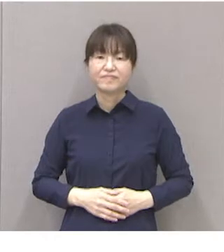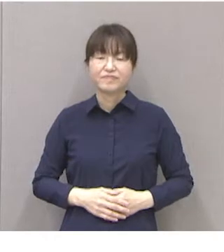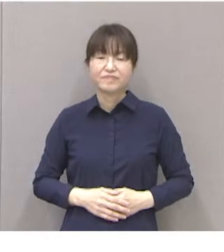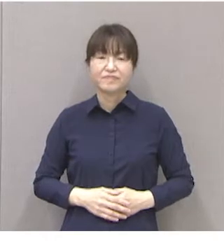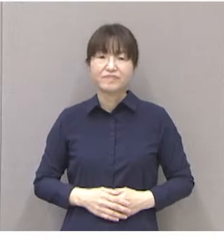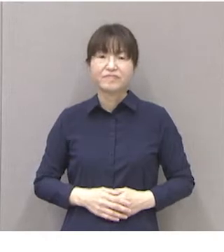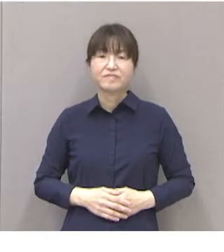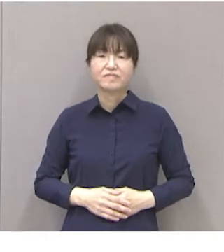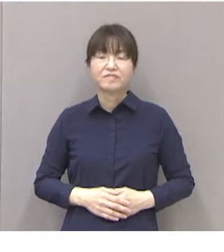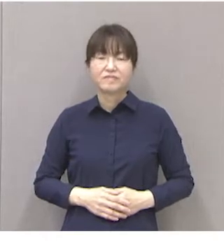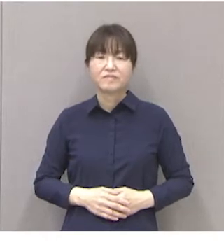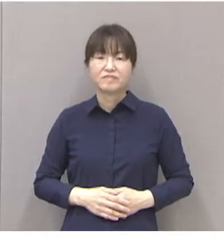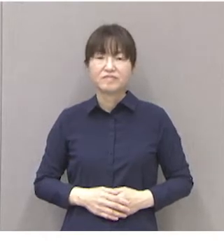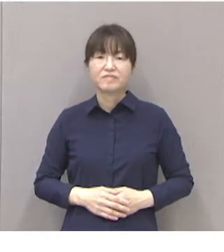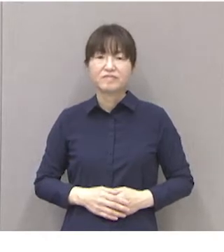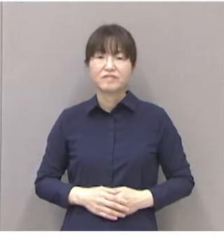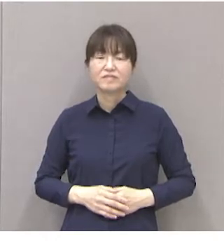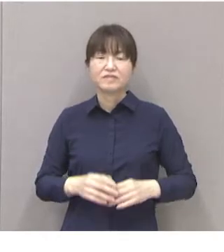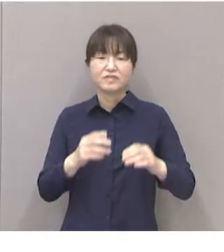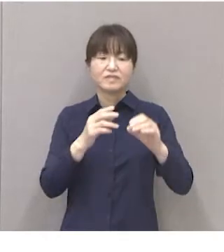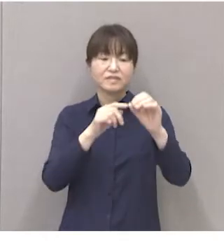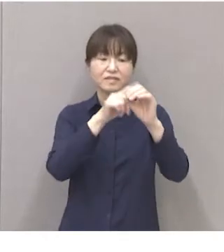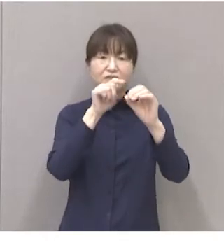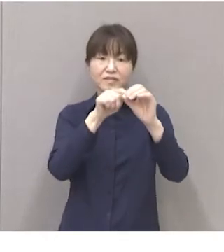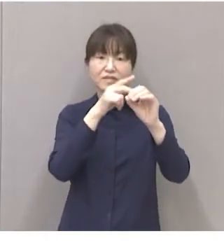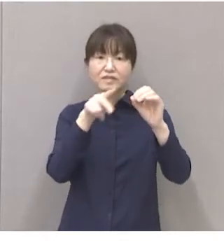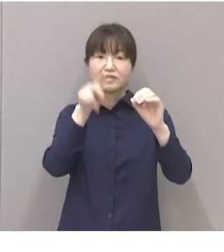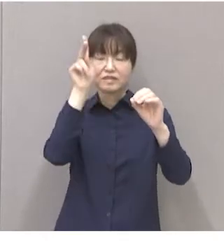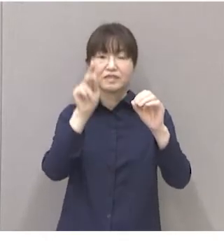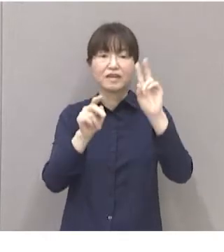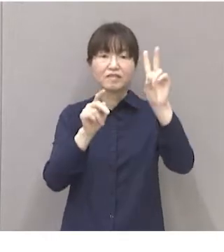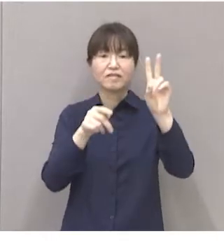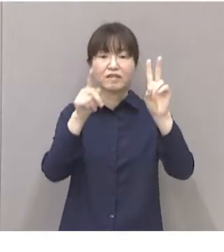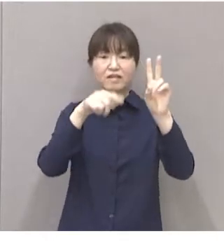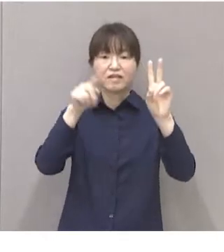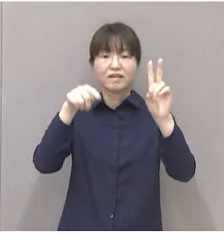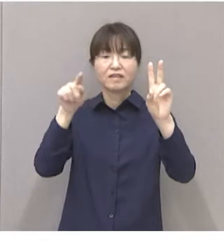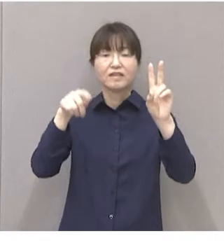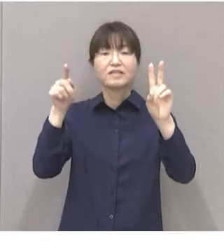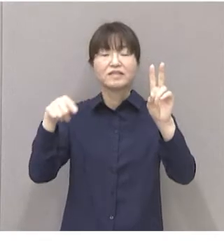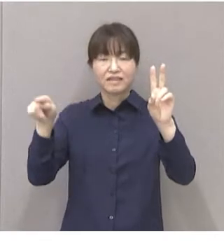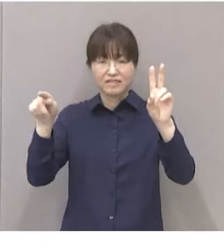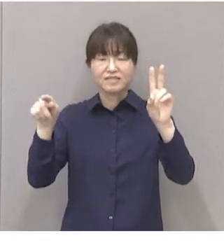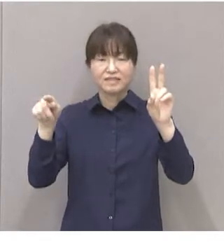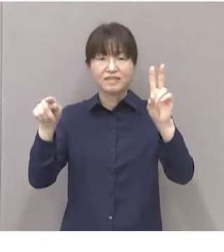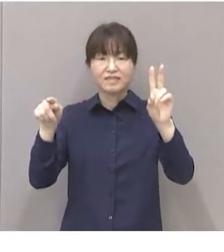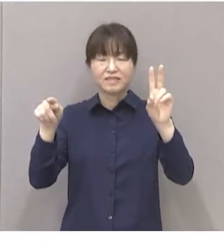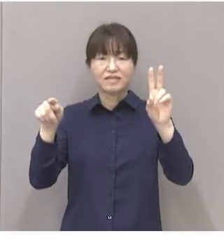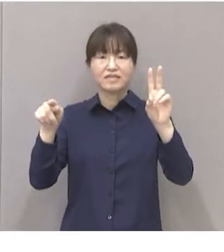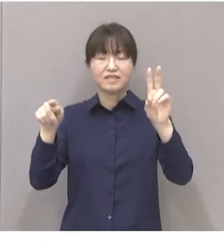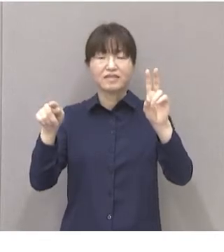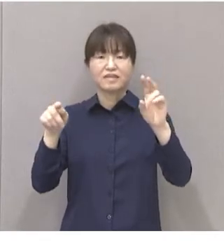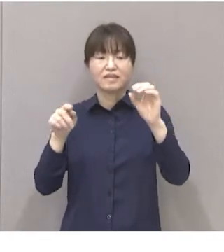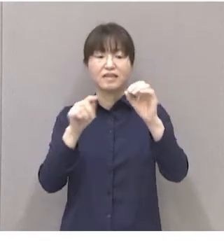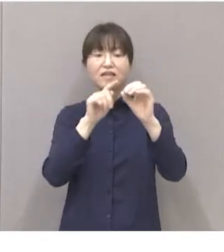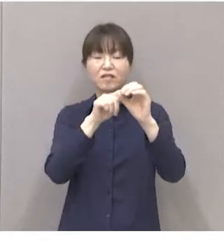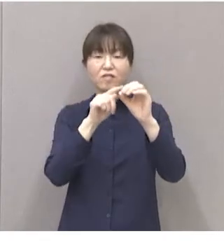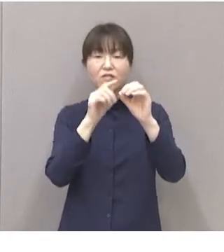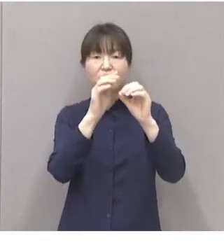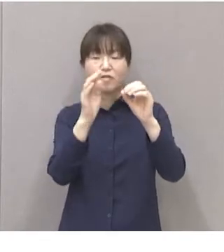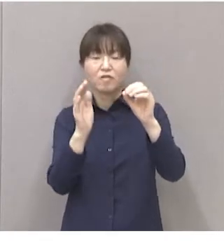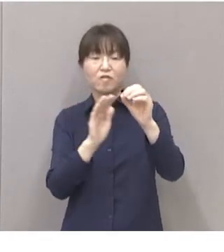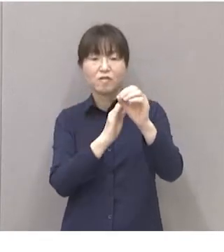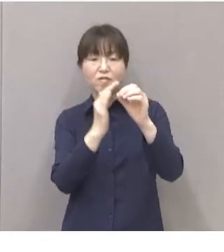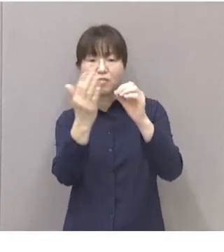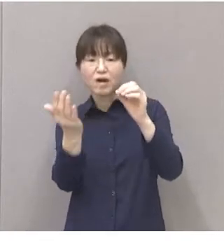メモリが5ミリですからまぁだいたい2センチくらいのこれハエがなんですけどもこのなーんも周りにいこうずっと後正常な